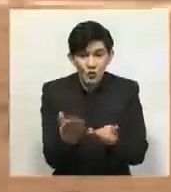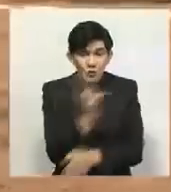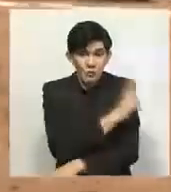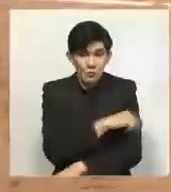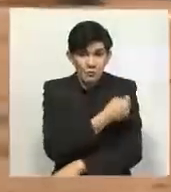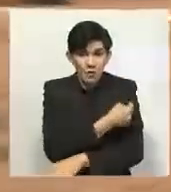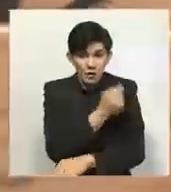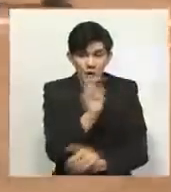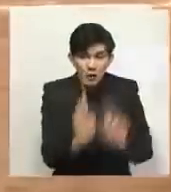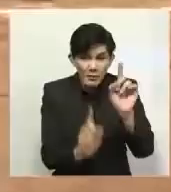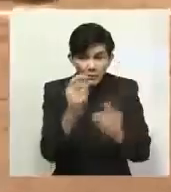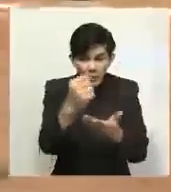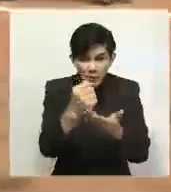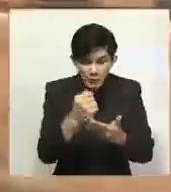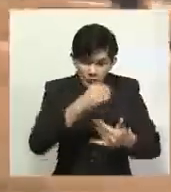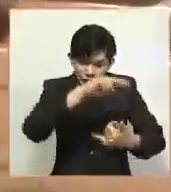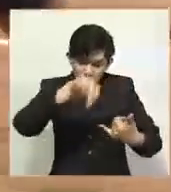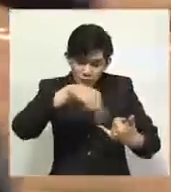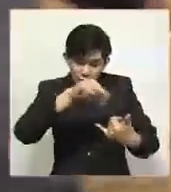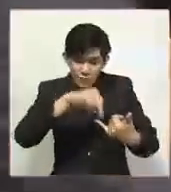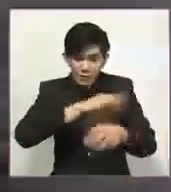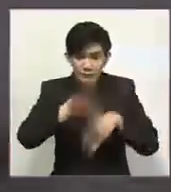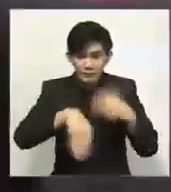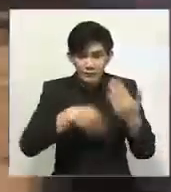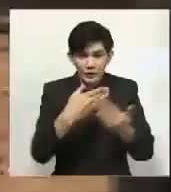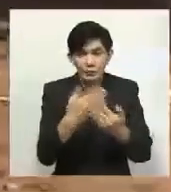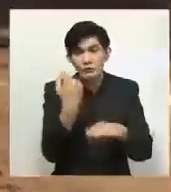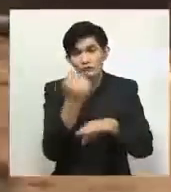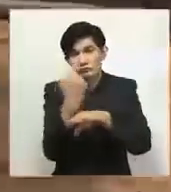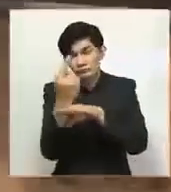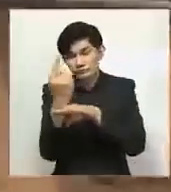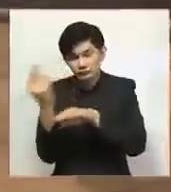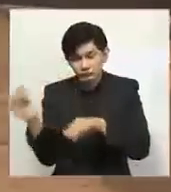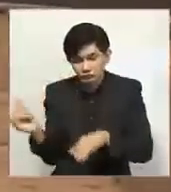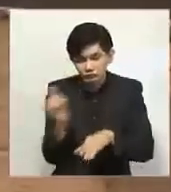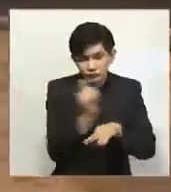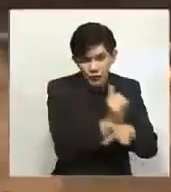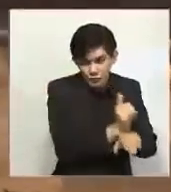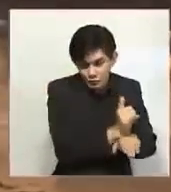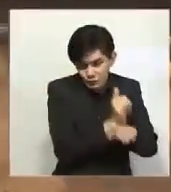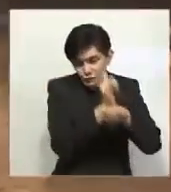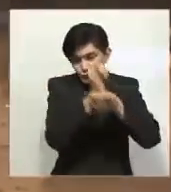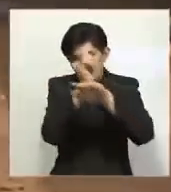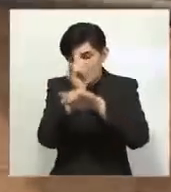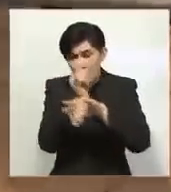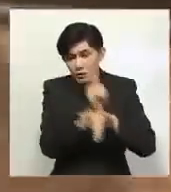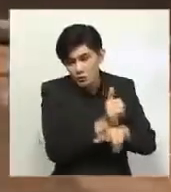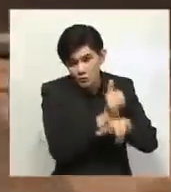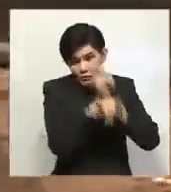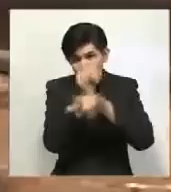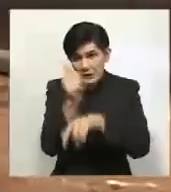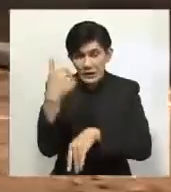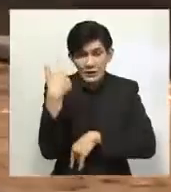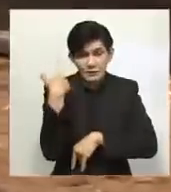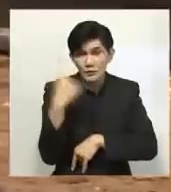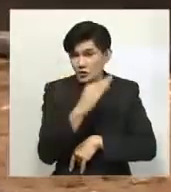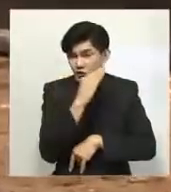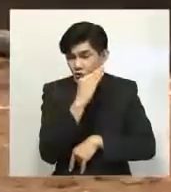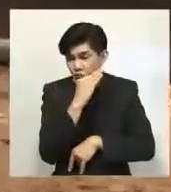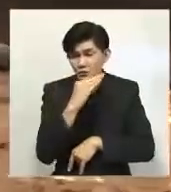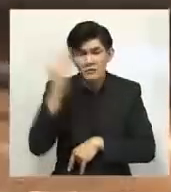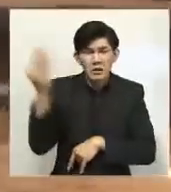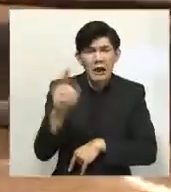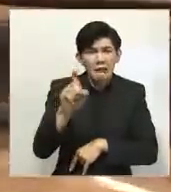แพทย์ก็จะประเมินการช่วยเหลือนำตัวทุกคนขึ้นเฮลิคอปเตอร์หากท้องฟ้าเปิดสามารถบินได้แต่ถ้าอากาศไม่เป็นใ